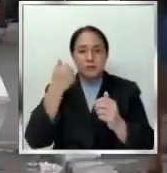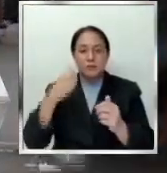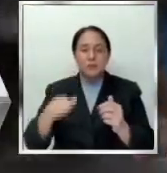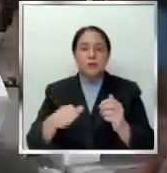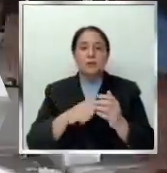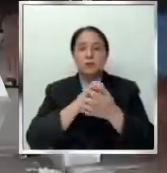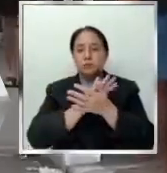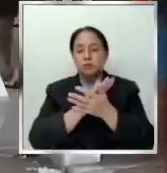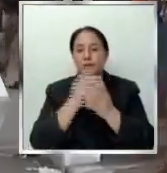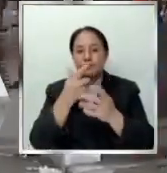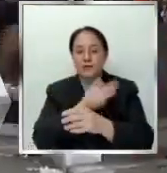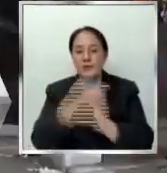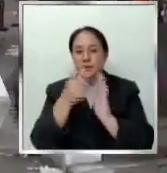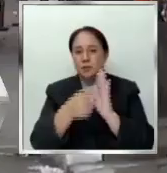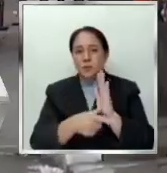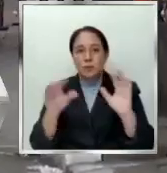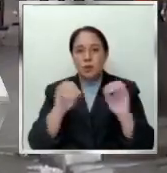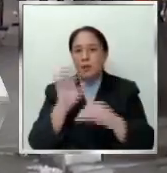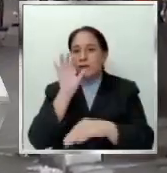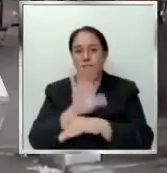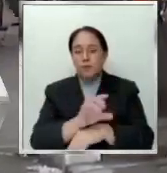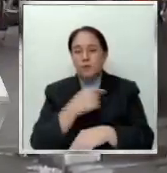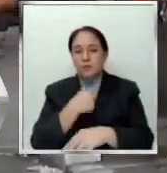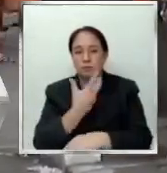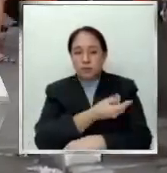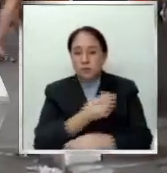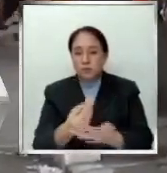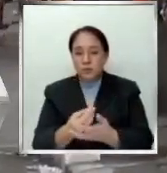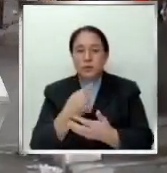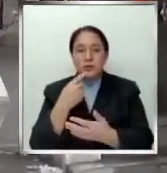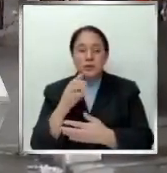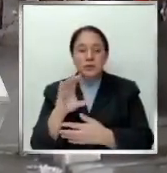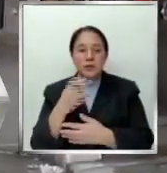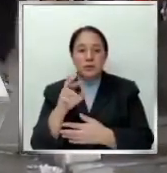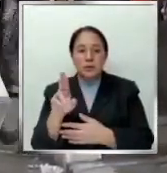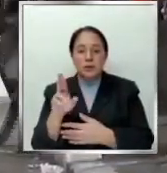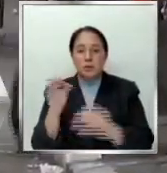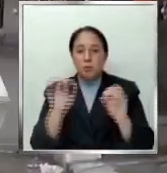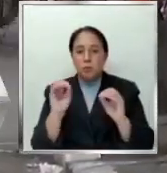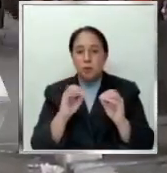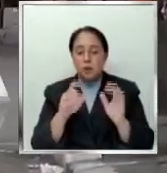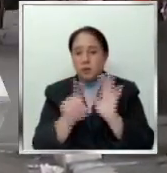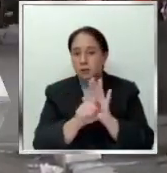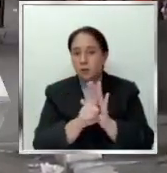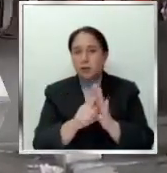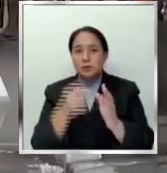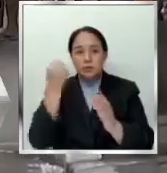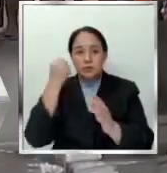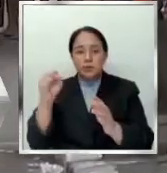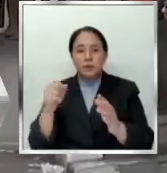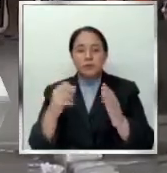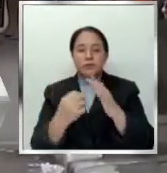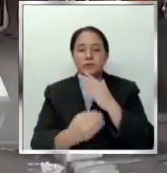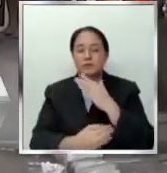kung saan nakasaad na walang pilitan sa pagpapabakuna. Sabi naman ng CHR, kahit walang direktang pagbabawal, paglabag ito sa fundamental rights ng